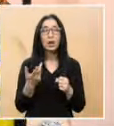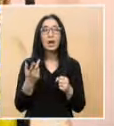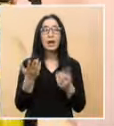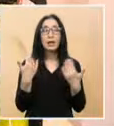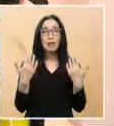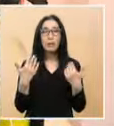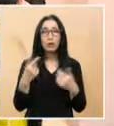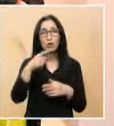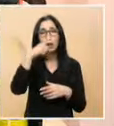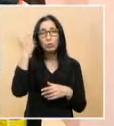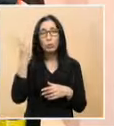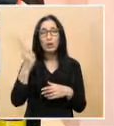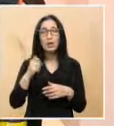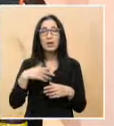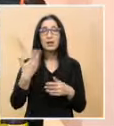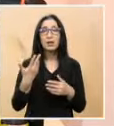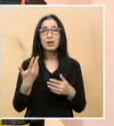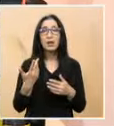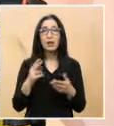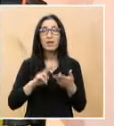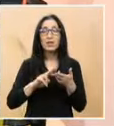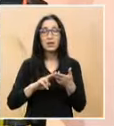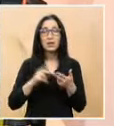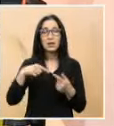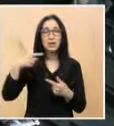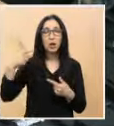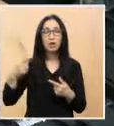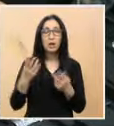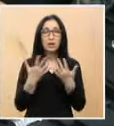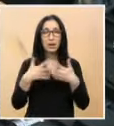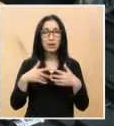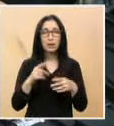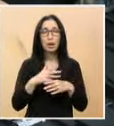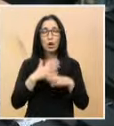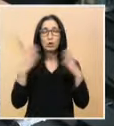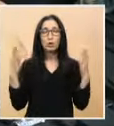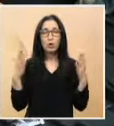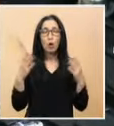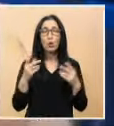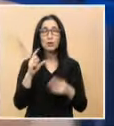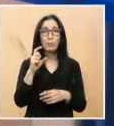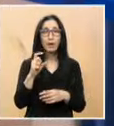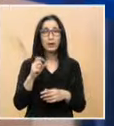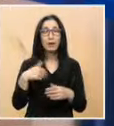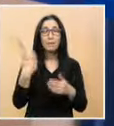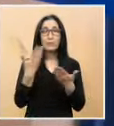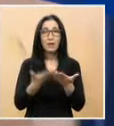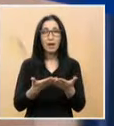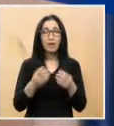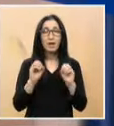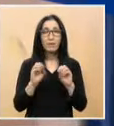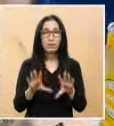обхваща хладилна, климатична, топлинна и вентилационна техника, която е много широко